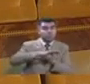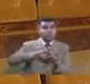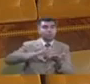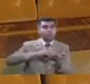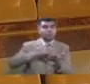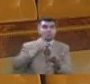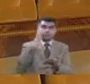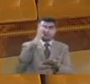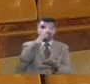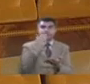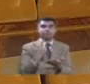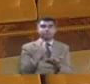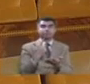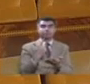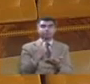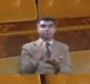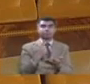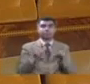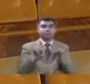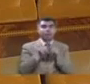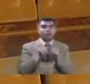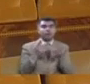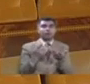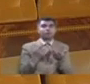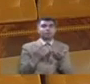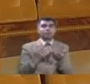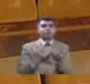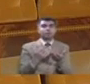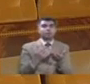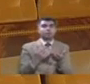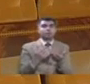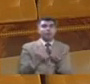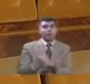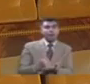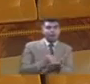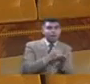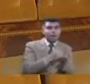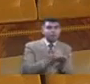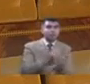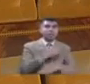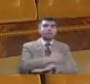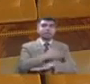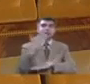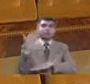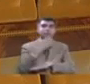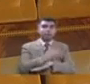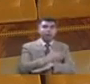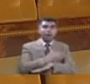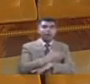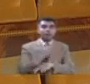تتعقد وصعوبات الحصول على مستوى الجمارك في إطار استيراد